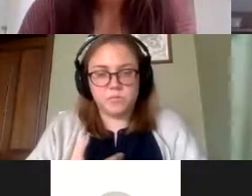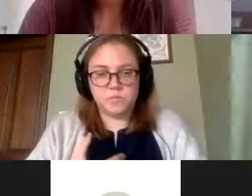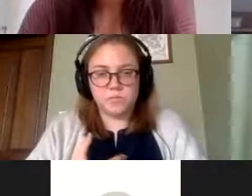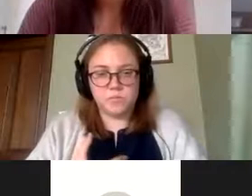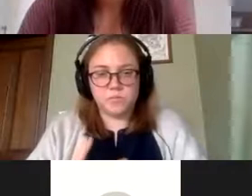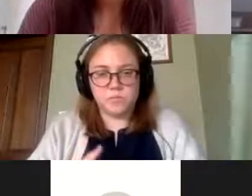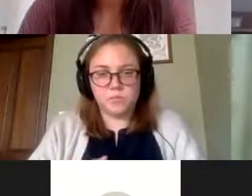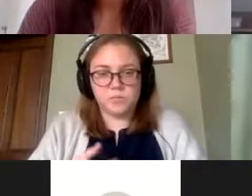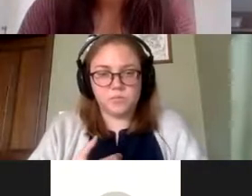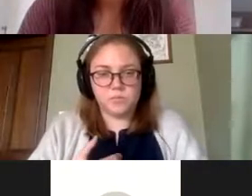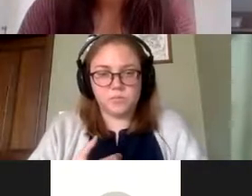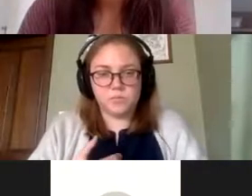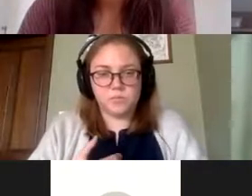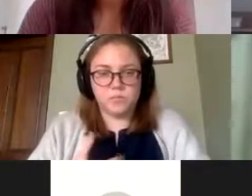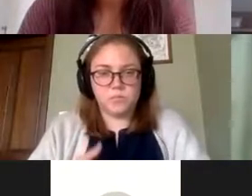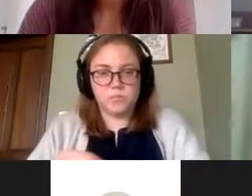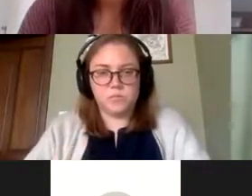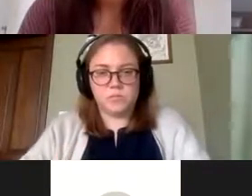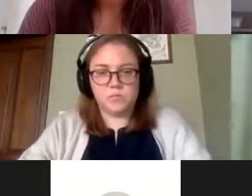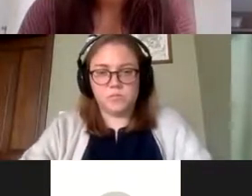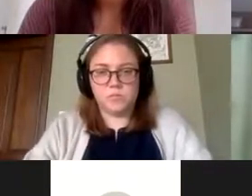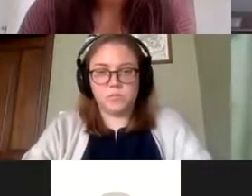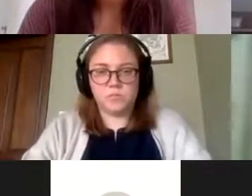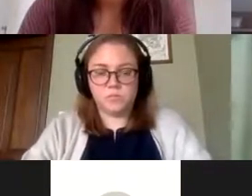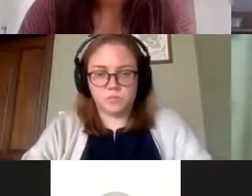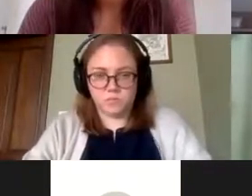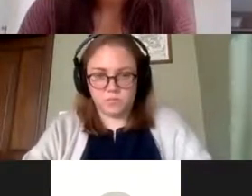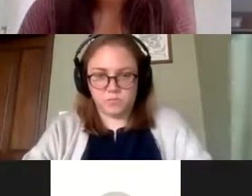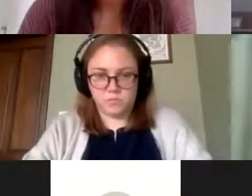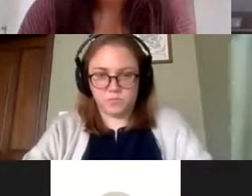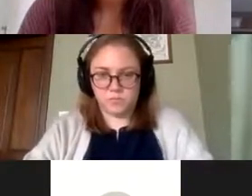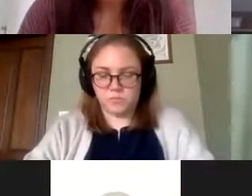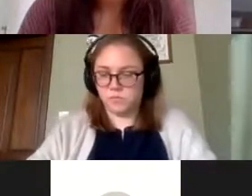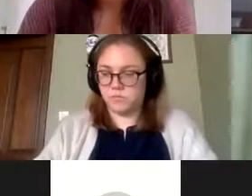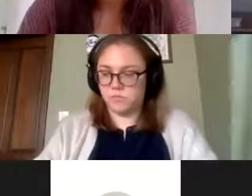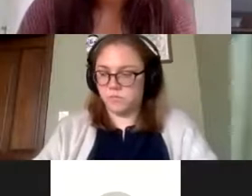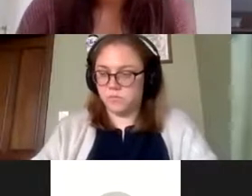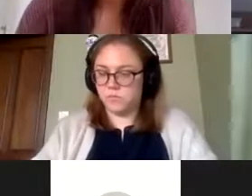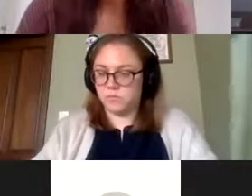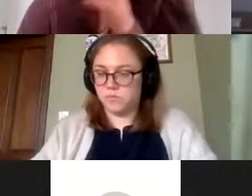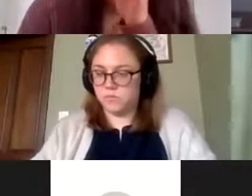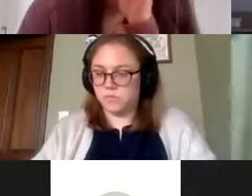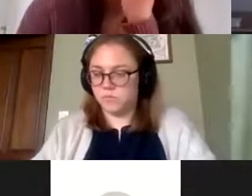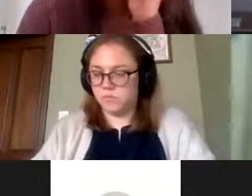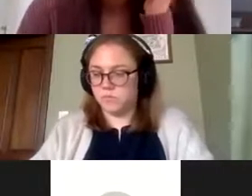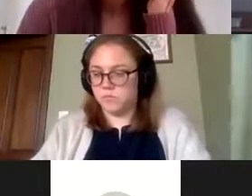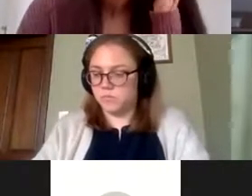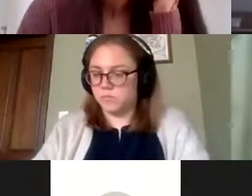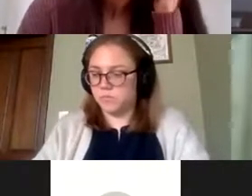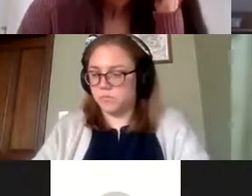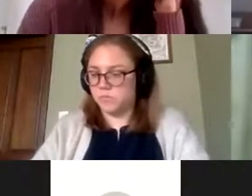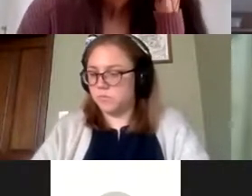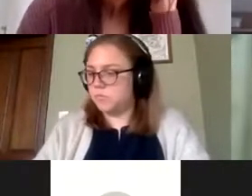Ik vind dat zelf een beetje dubbel. Waarom? Omdat je meestal wel wat kunt voorspellen hoeveel kinderen dat je ongeveer gaat hebben op een